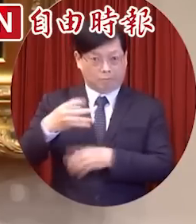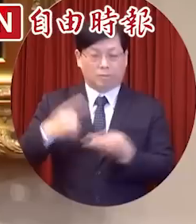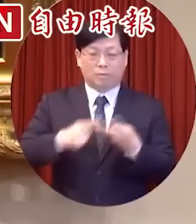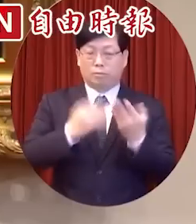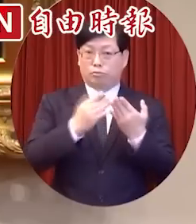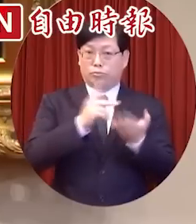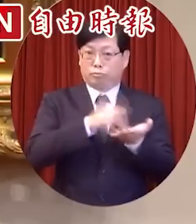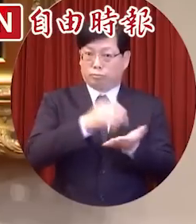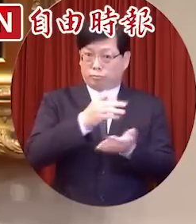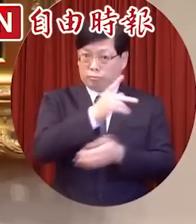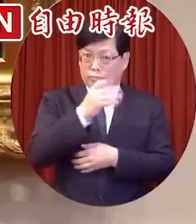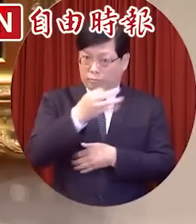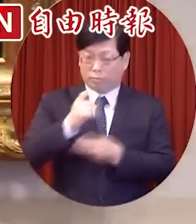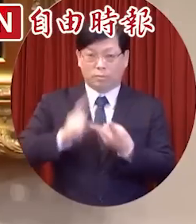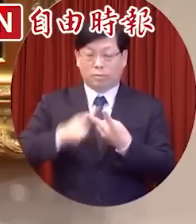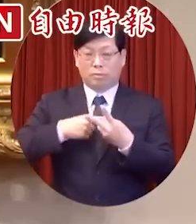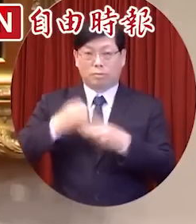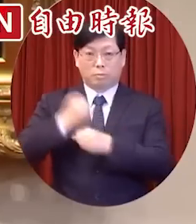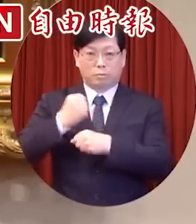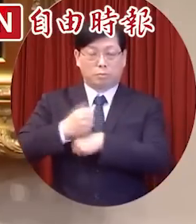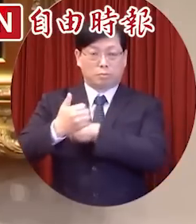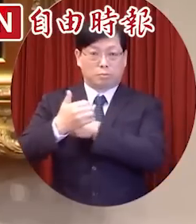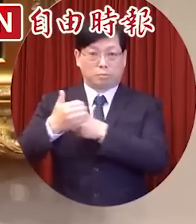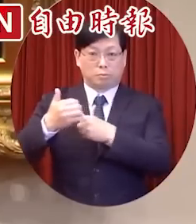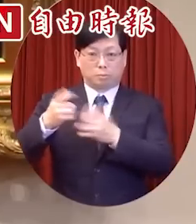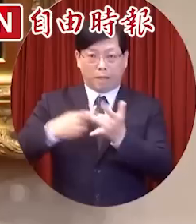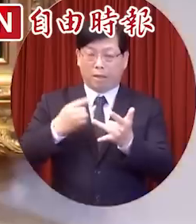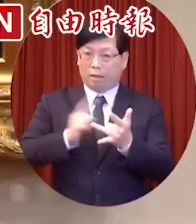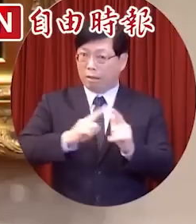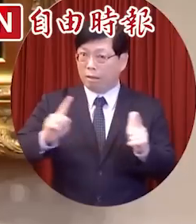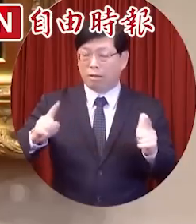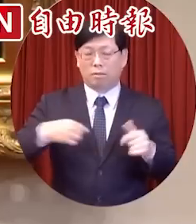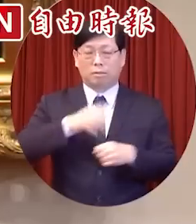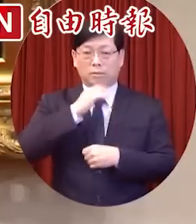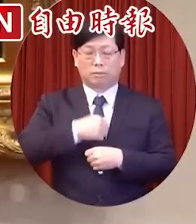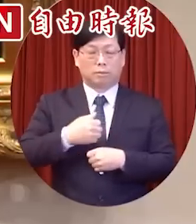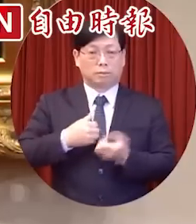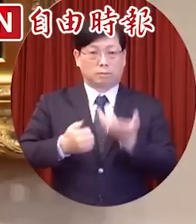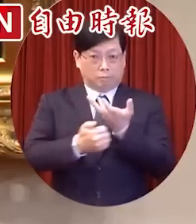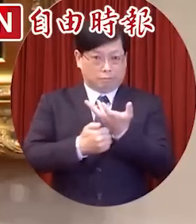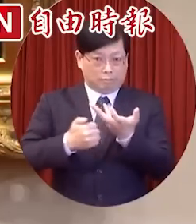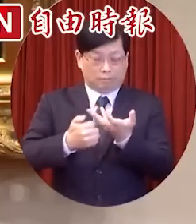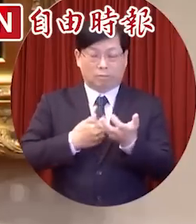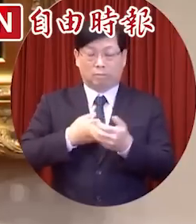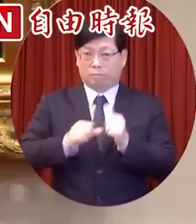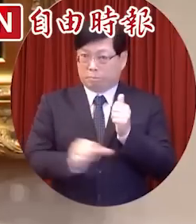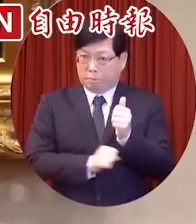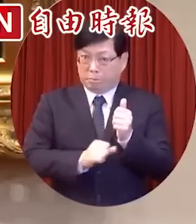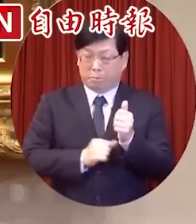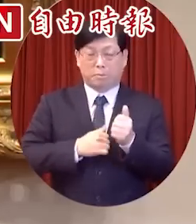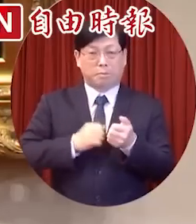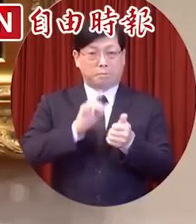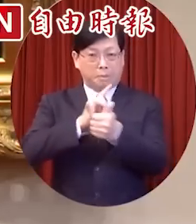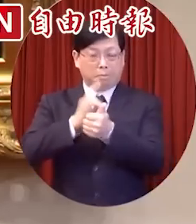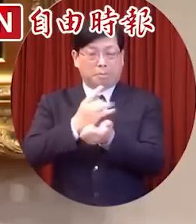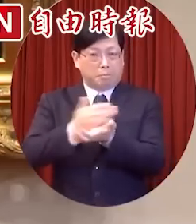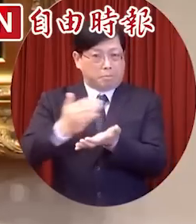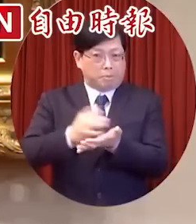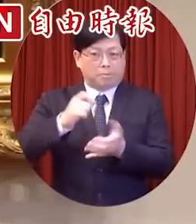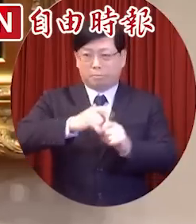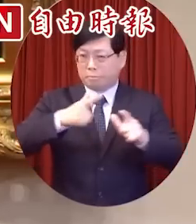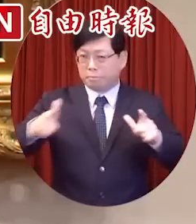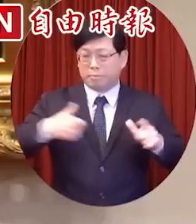力到缺工问题，再到扫毒、扫黑、反诈骗等攸关国民生活的照顾措